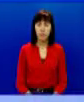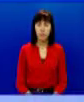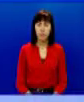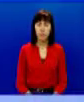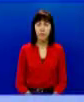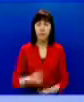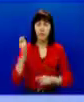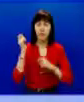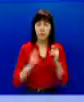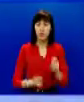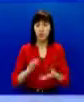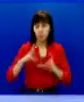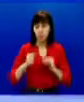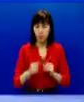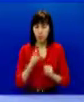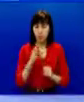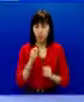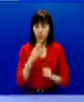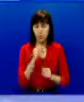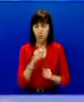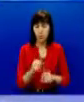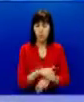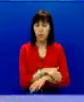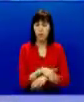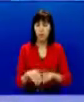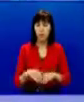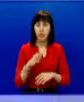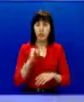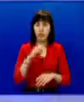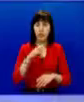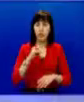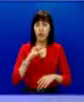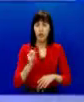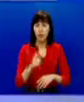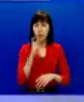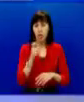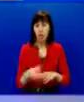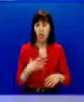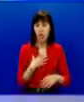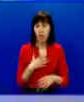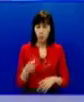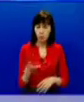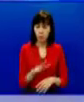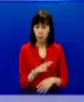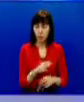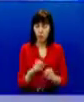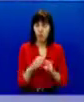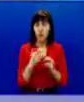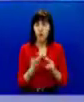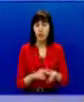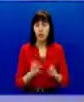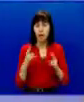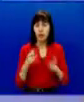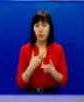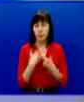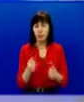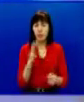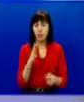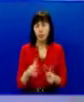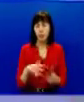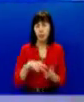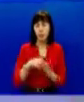Толассыз жауған жауын шашын Қошқарата өзенінің бойындағы Таңнұры көшесінің тұрғындарын да әбігерге салды. Онсыз да апатты деп танылып,